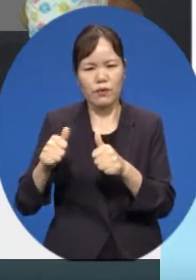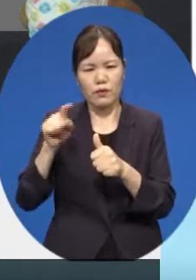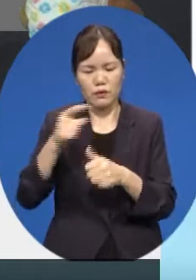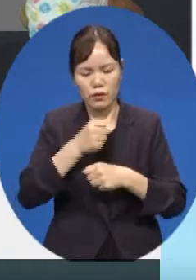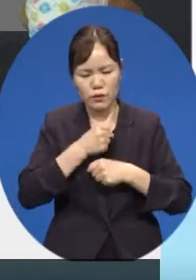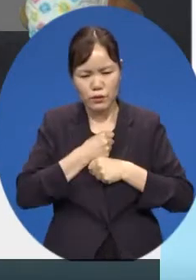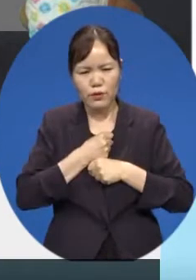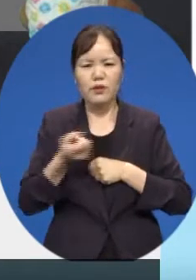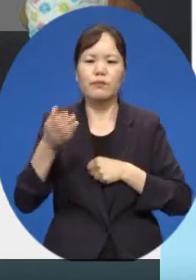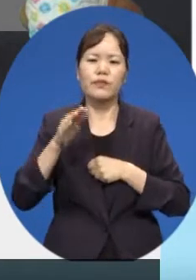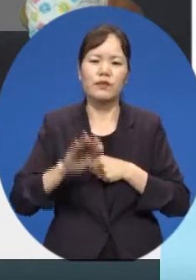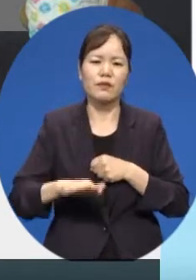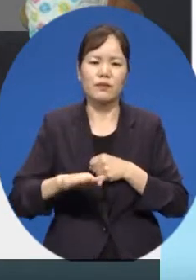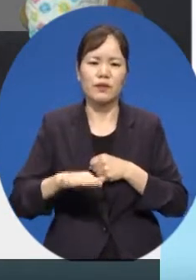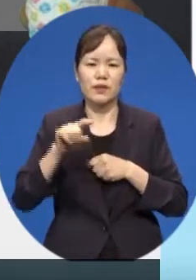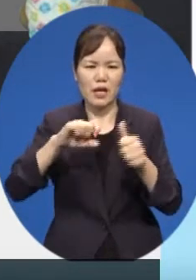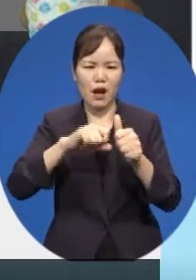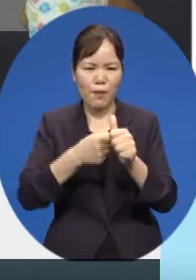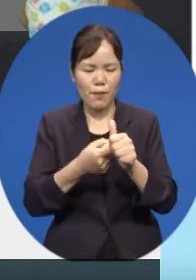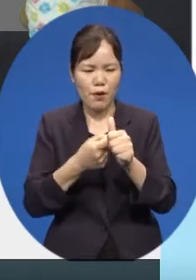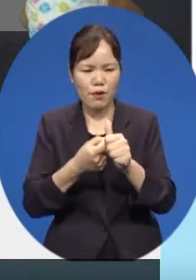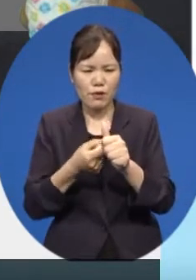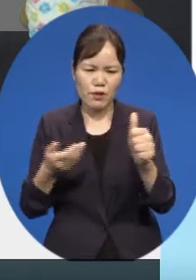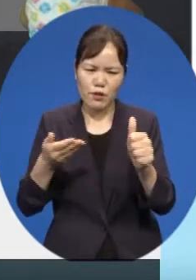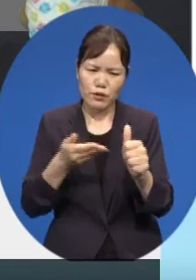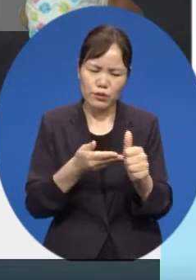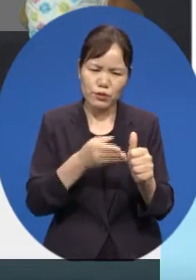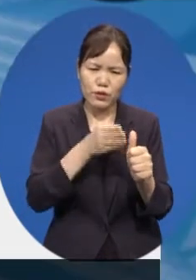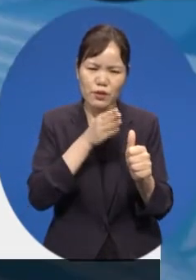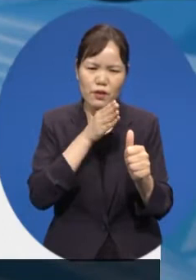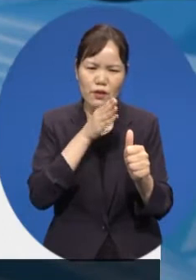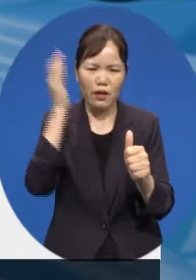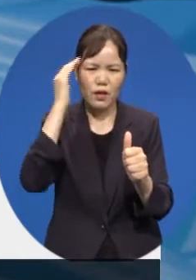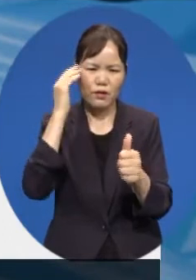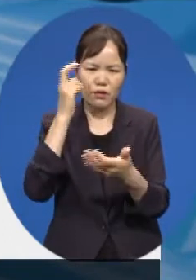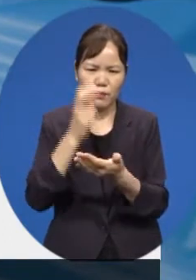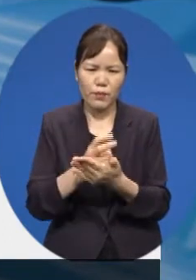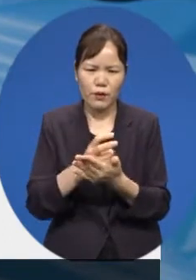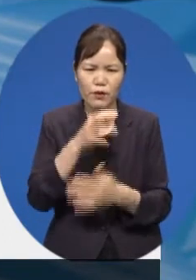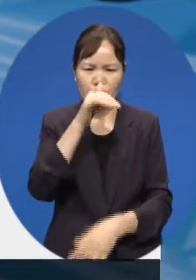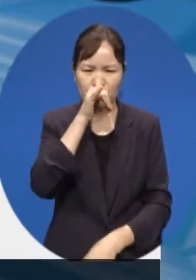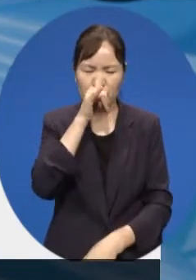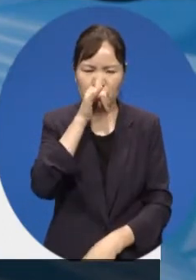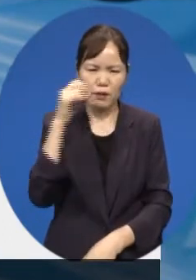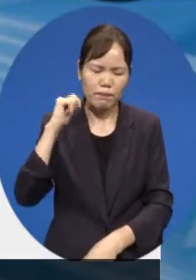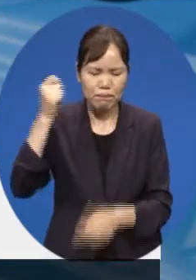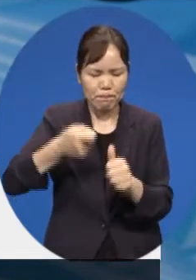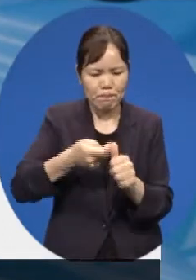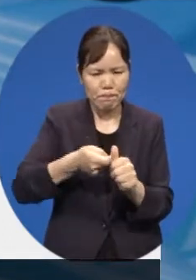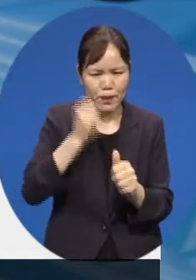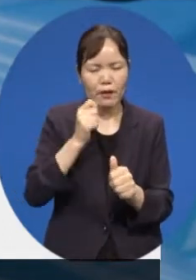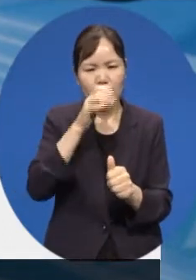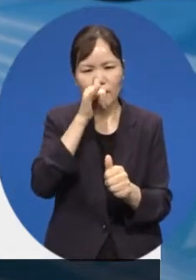조심스럽지만 그 형벌을 봐야 되지 않을까 그게 대한민국 법의 4 있습니다 사형제도가 있으니깐요 점유부분 제가